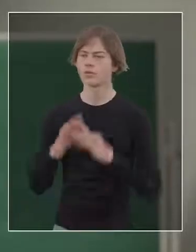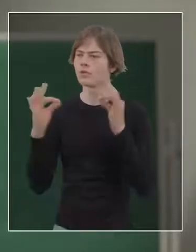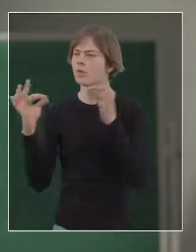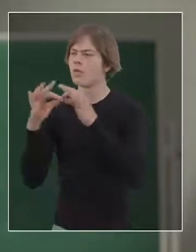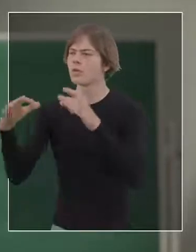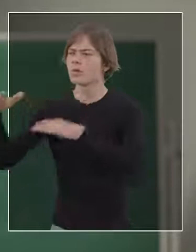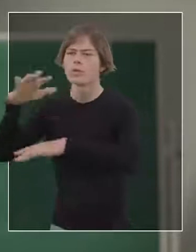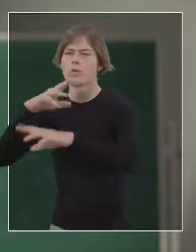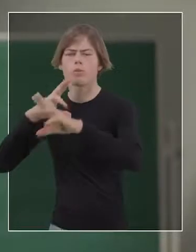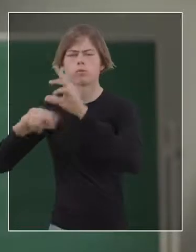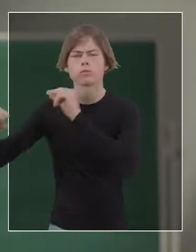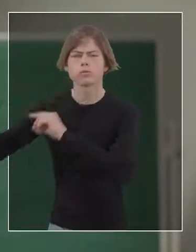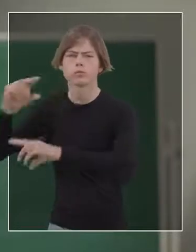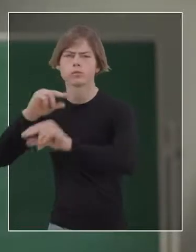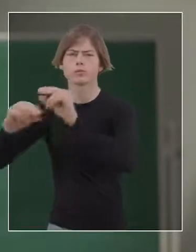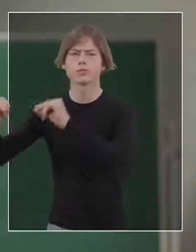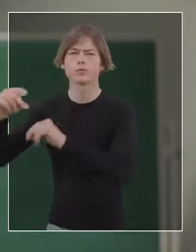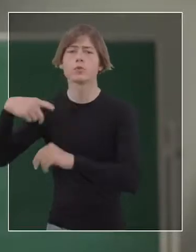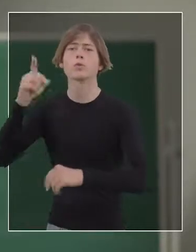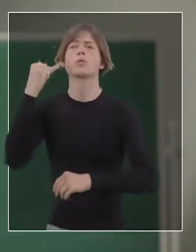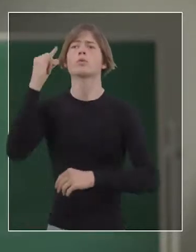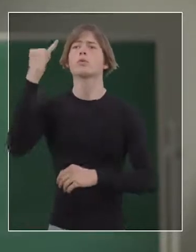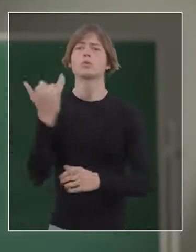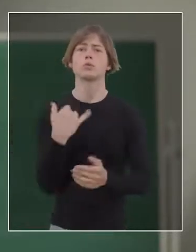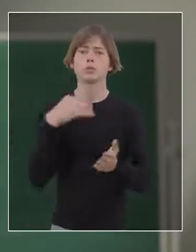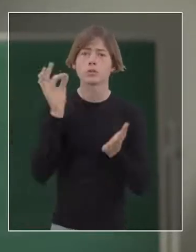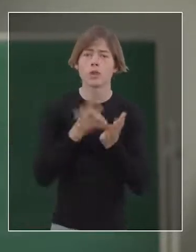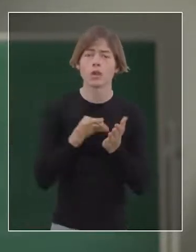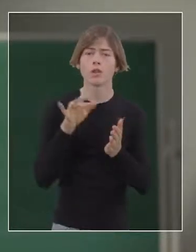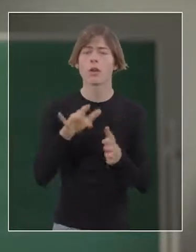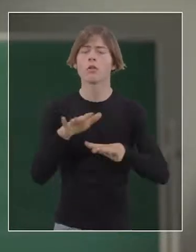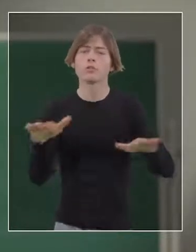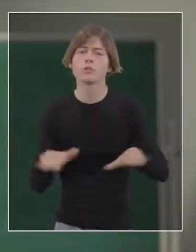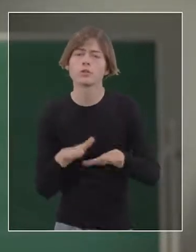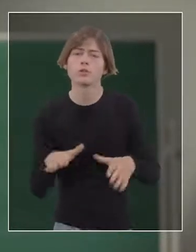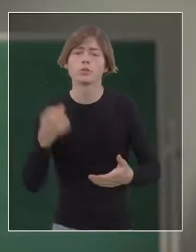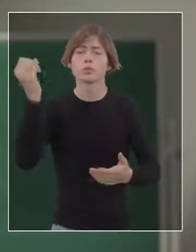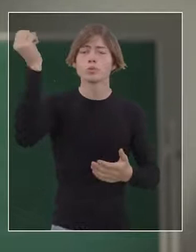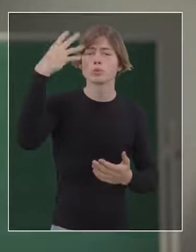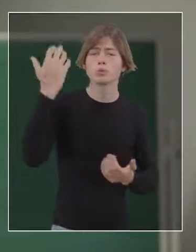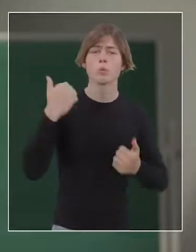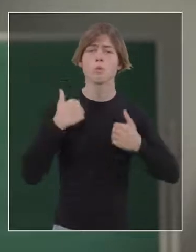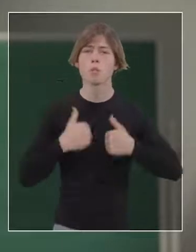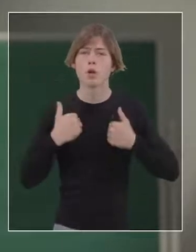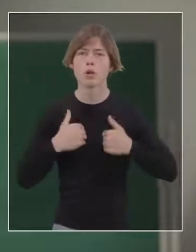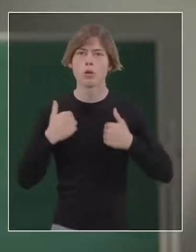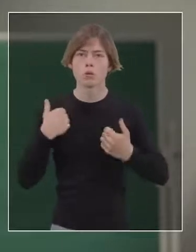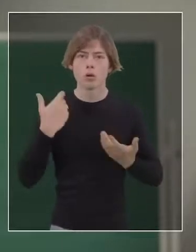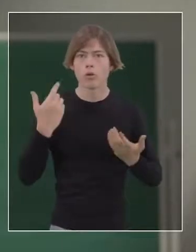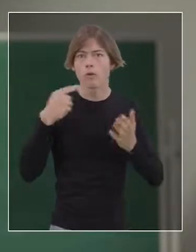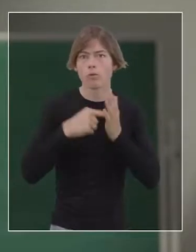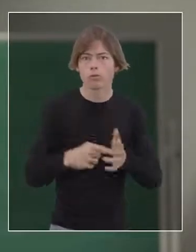On va parler seulement le français en famille, mais sauf si par exemple je suis dans une